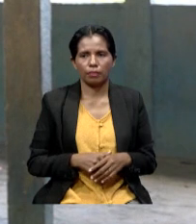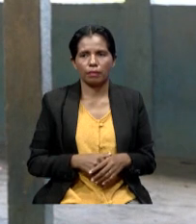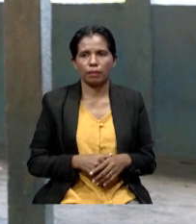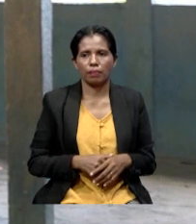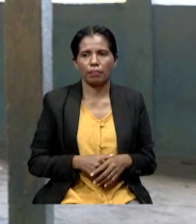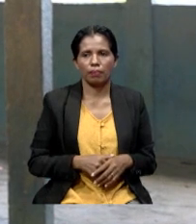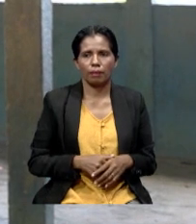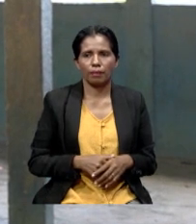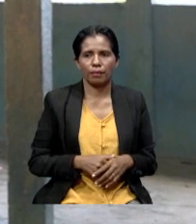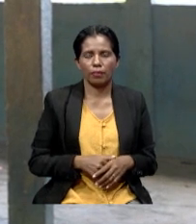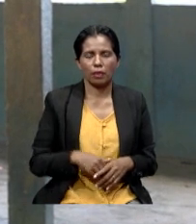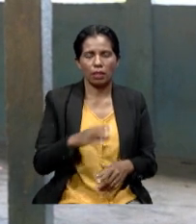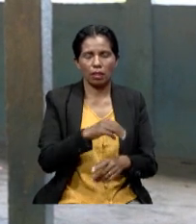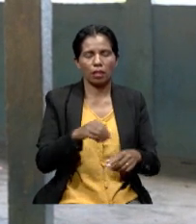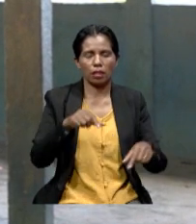Jeresha travelu mania.